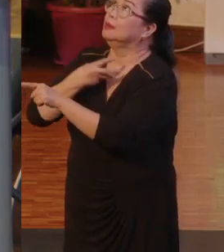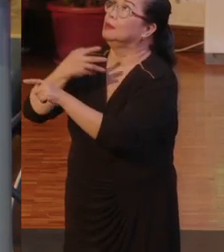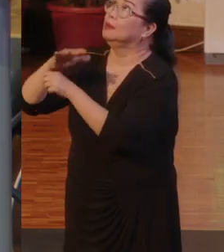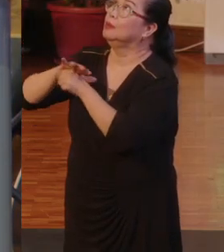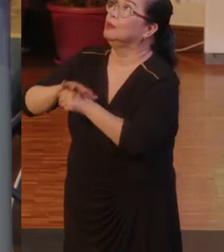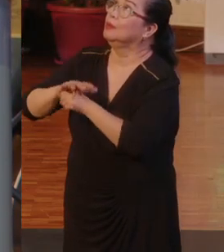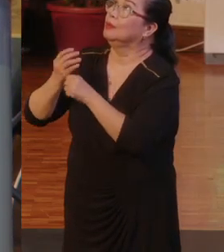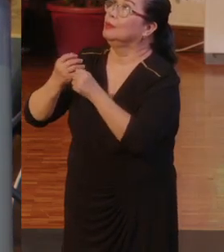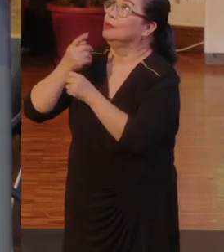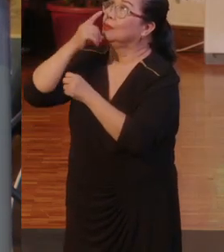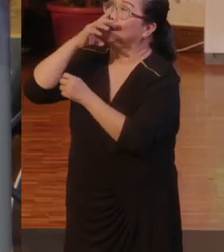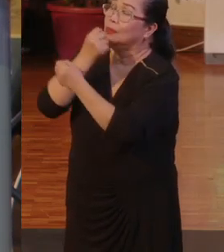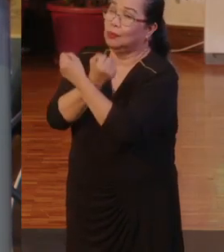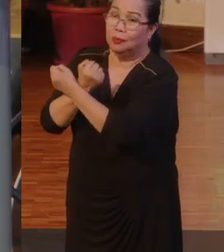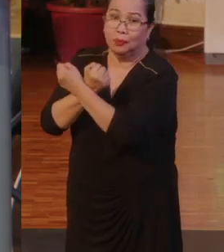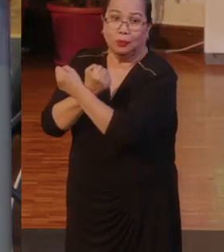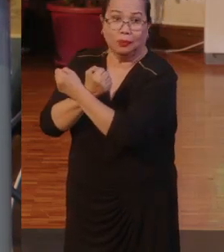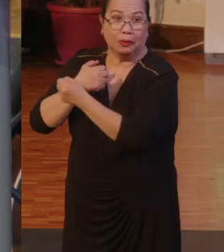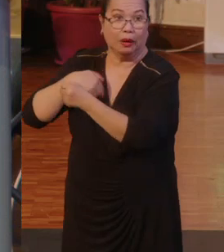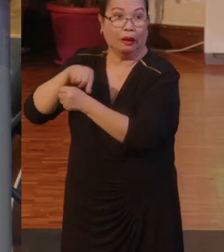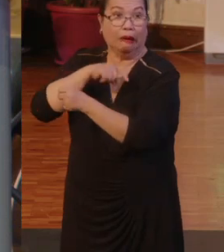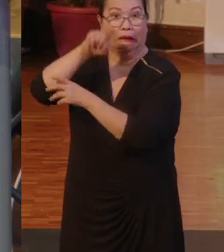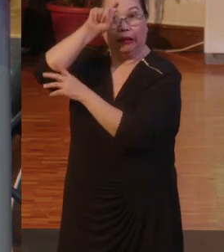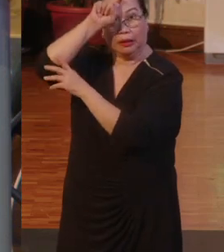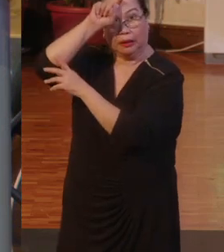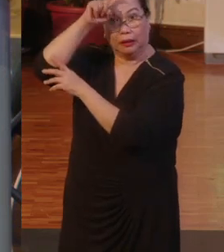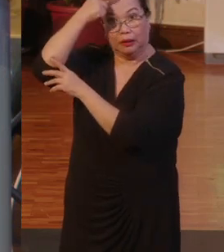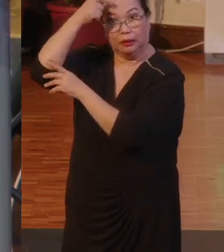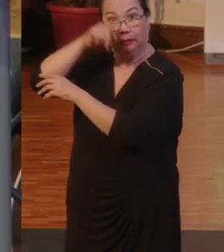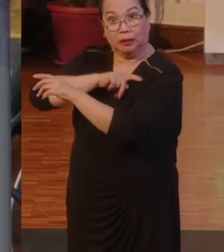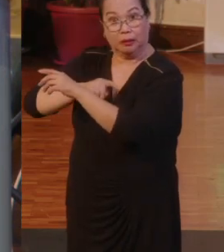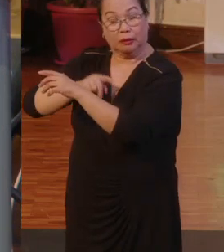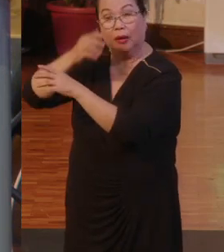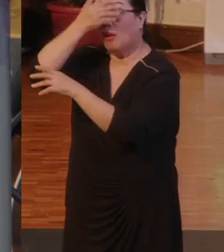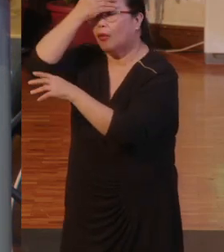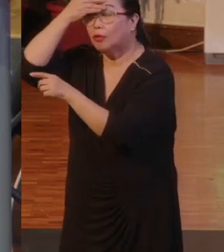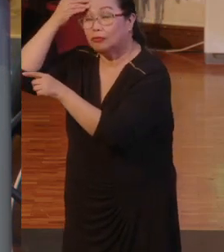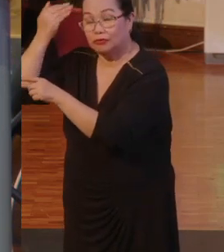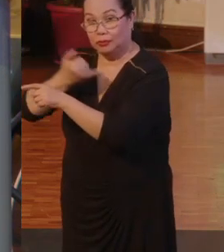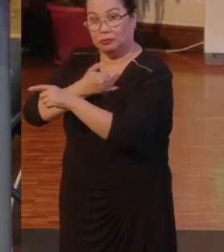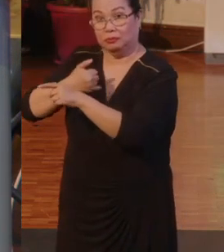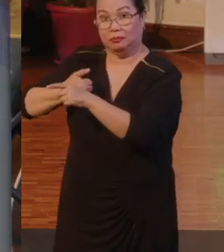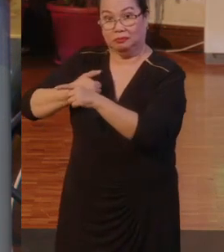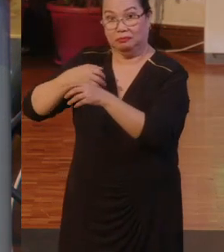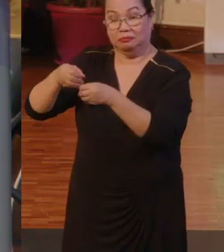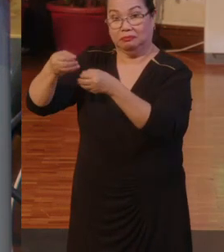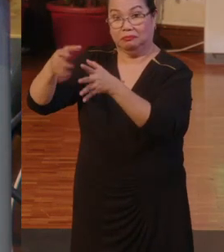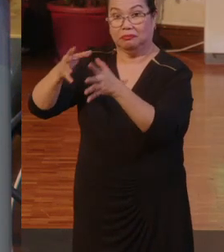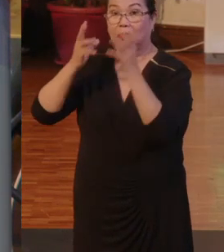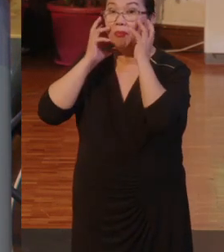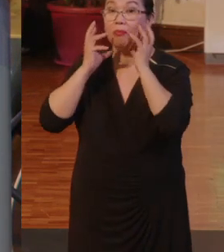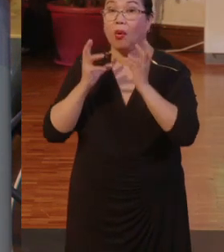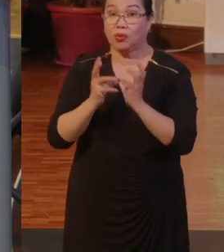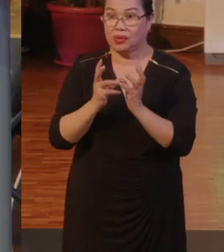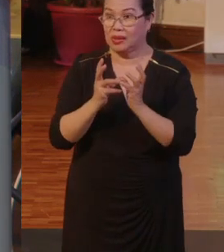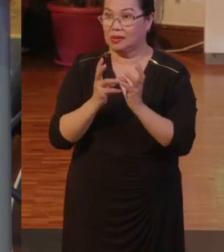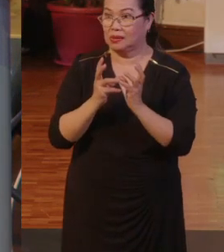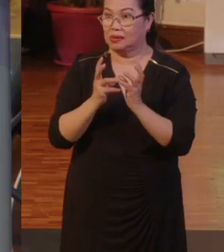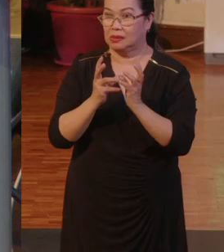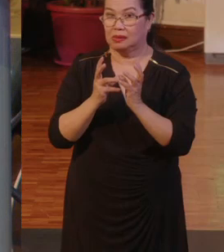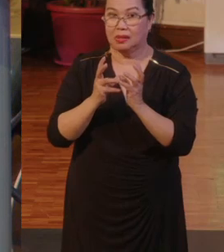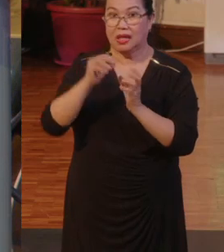Egypt. So verse 5 na Joshua 24, "And I sent Moses and Aaron, and I plagued Egypt with what I